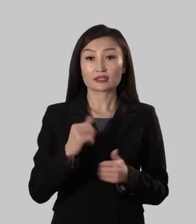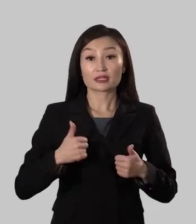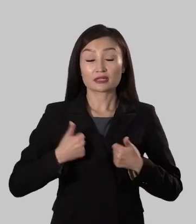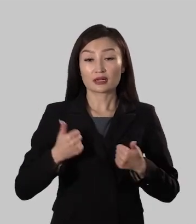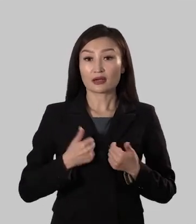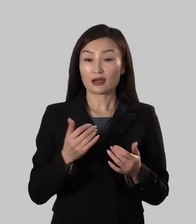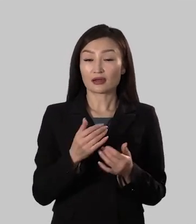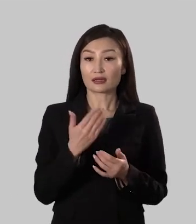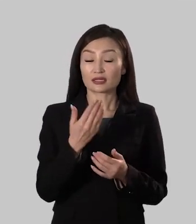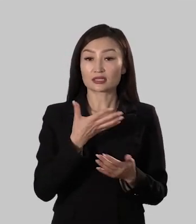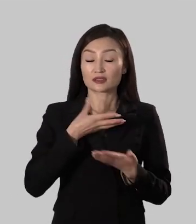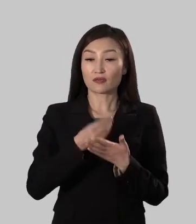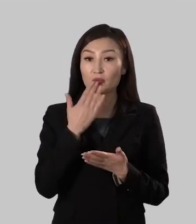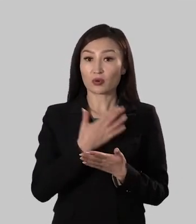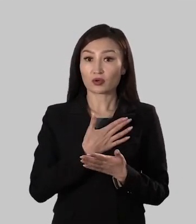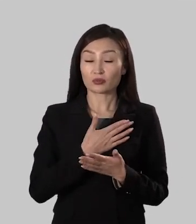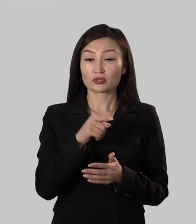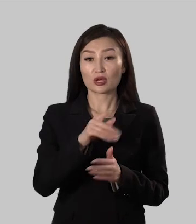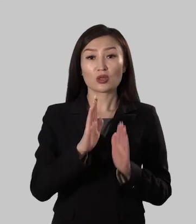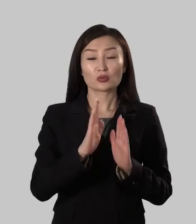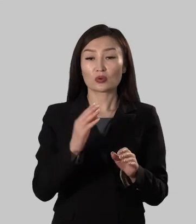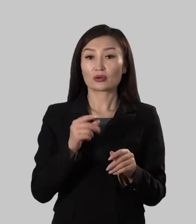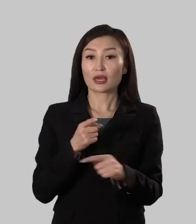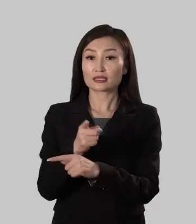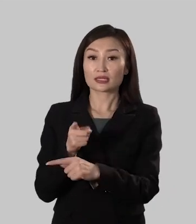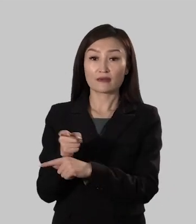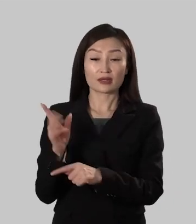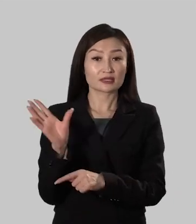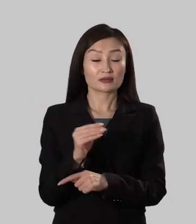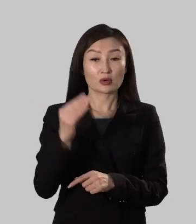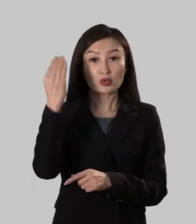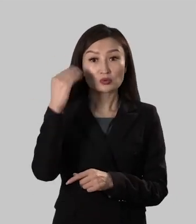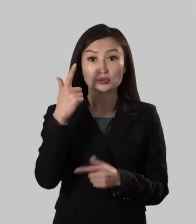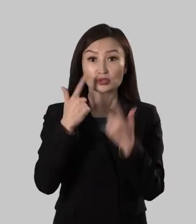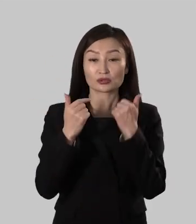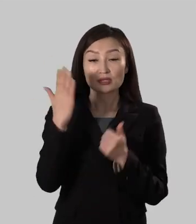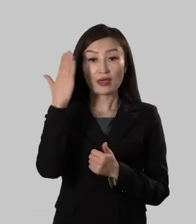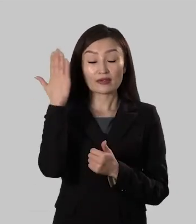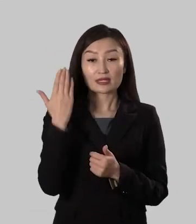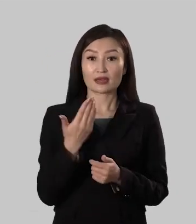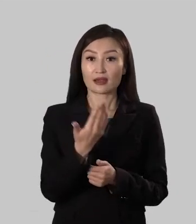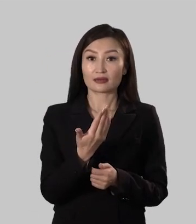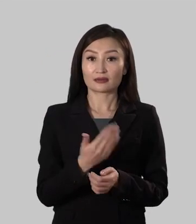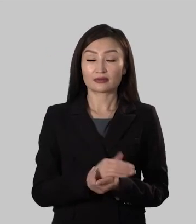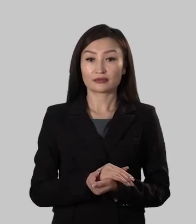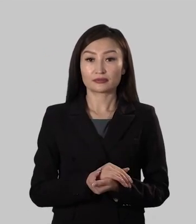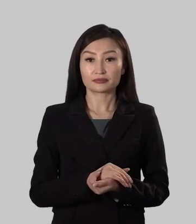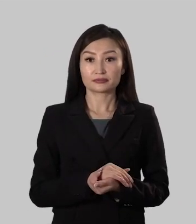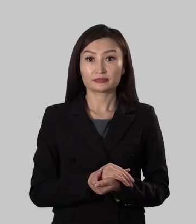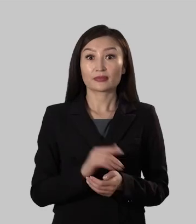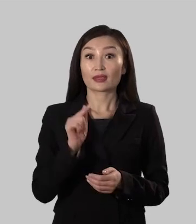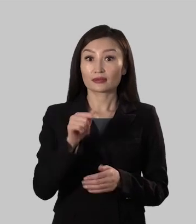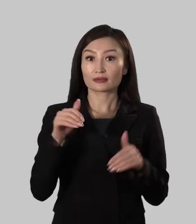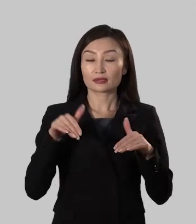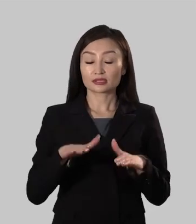старались угодить своему любимцу, а он только издевался. Чужие слезы веселили принца.